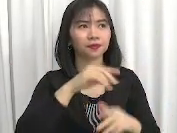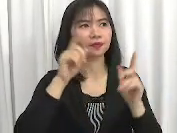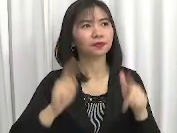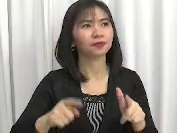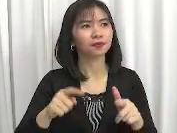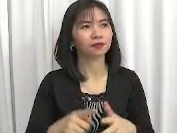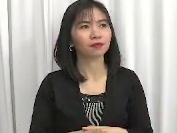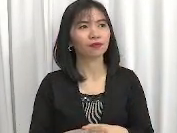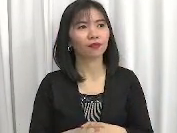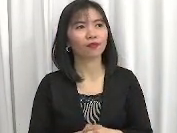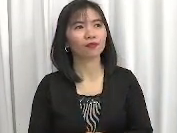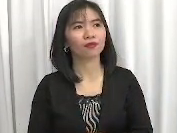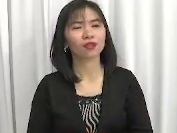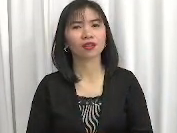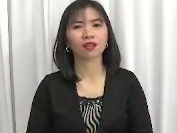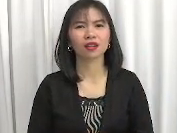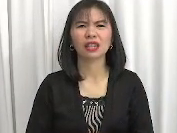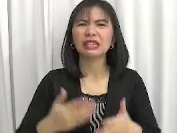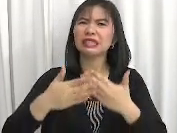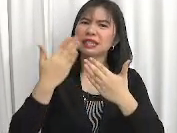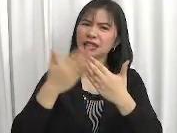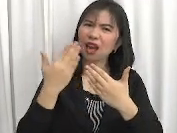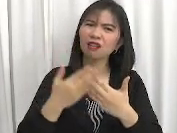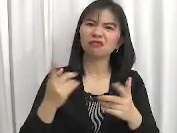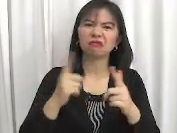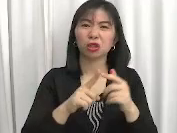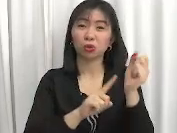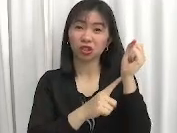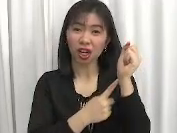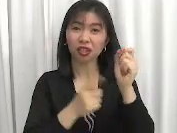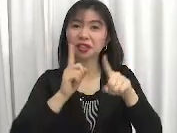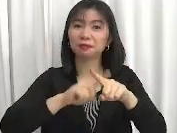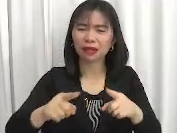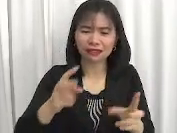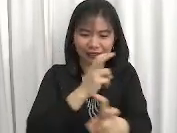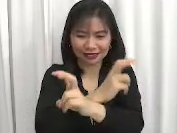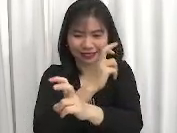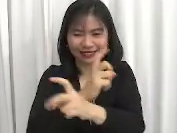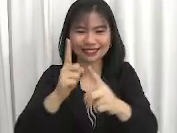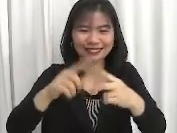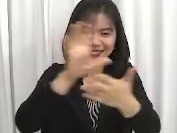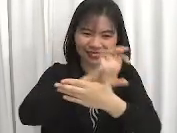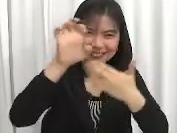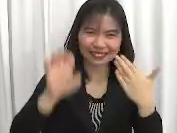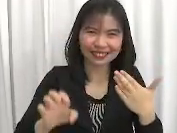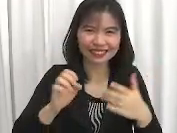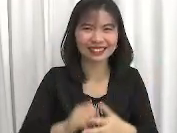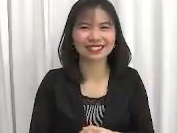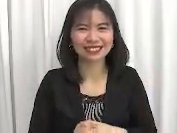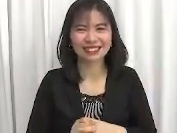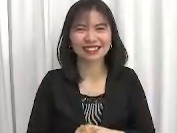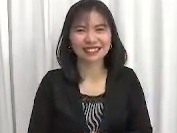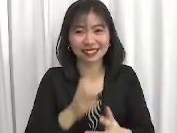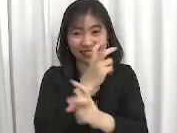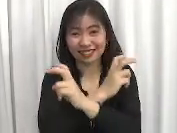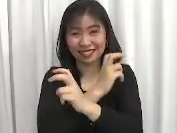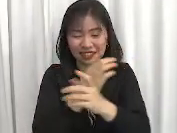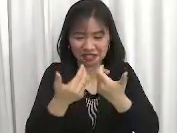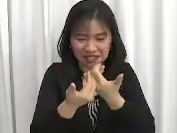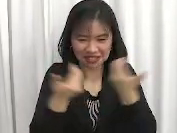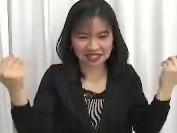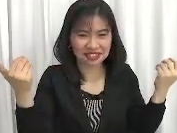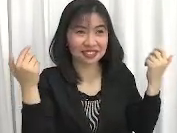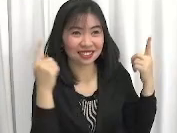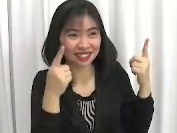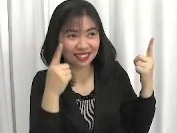ang galing lang natin magsimula ngayon, pero parang hirap akong tapusin. Parang ayokong maghiwa-hiwalay tayo eh. Hindi, meron pang susunod